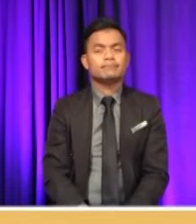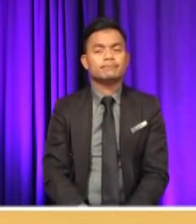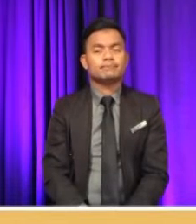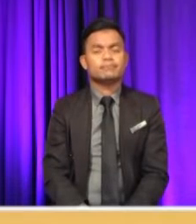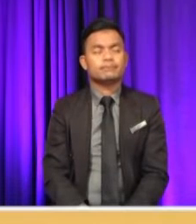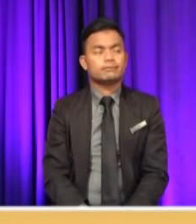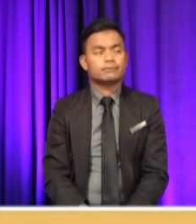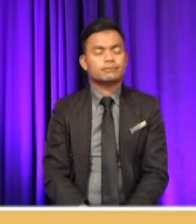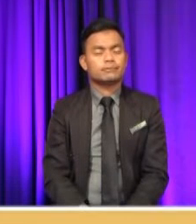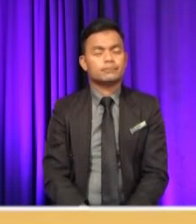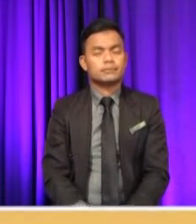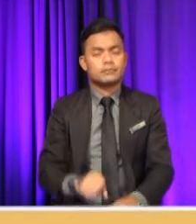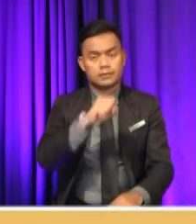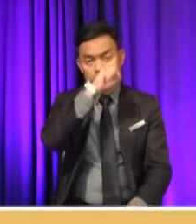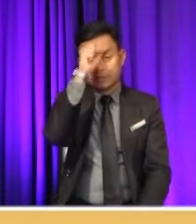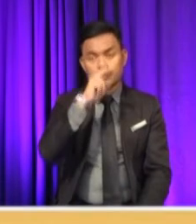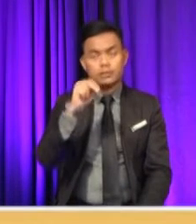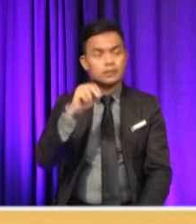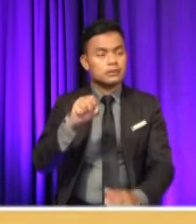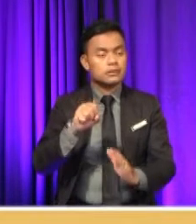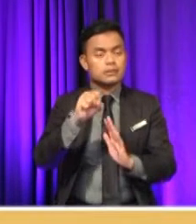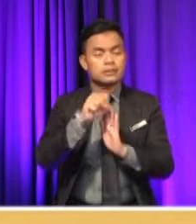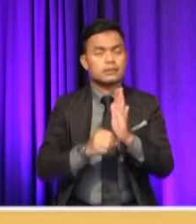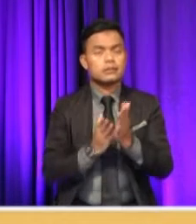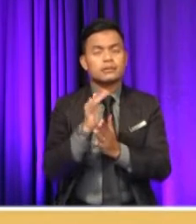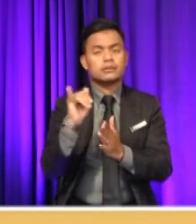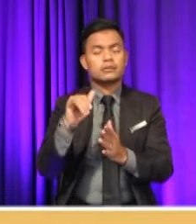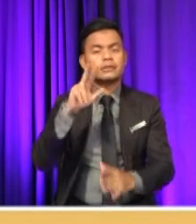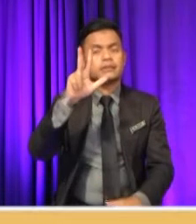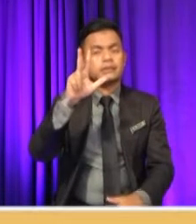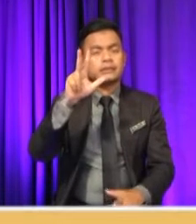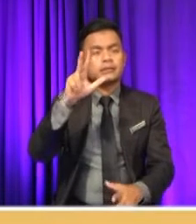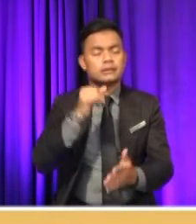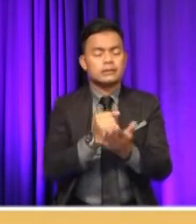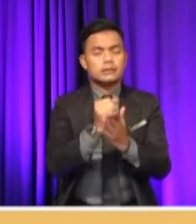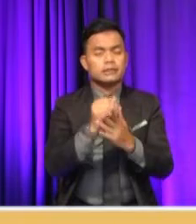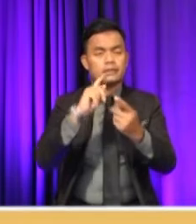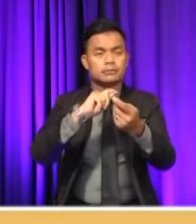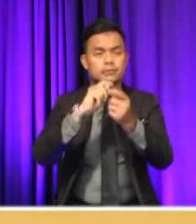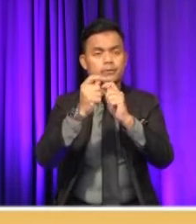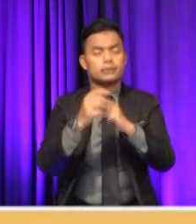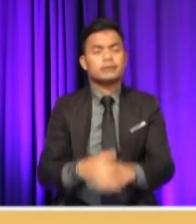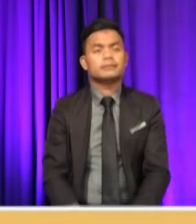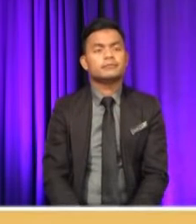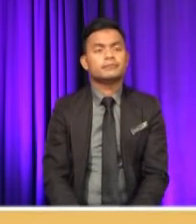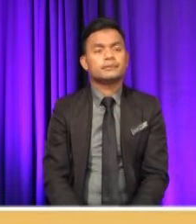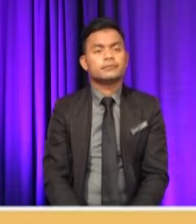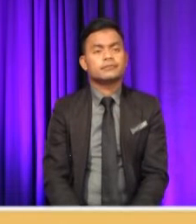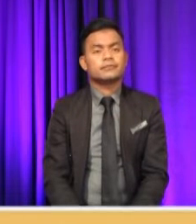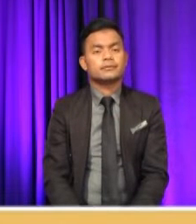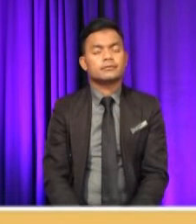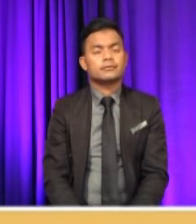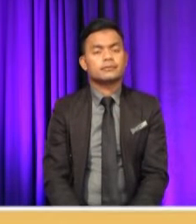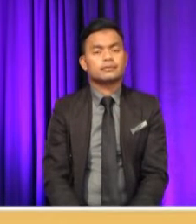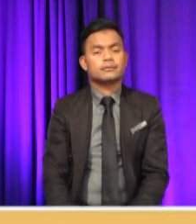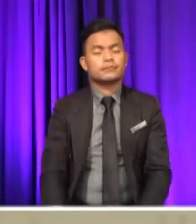laju sikit tengok soalan seterusnya. Senang je soalan ni. 3 jenis penukar. Apakah itu? 3 jenis penukar. Okey,